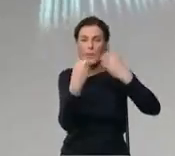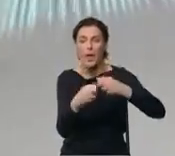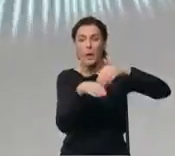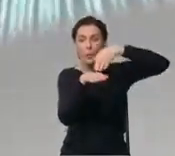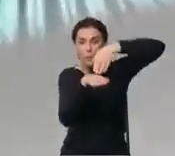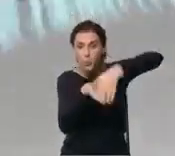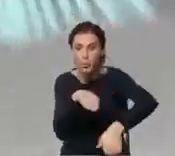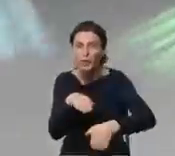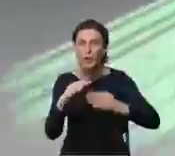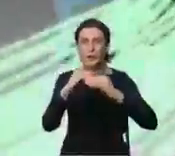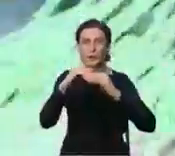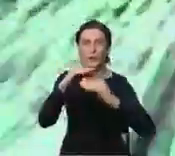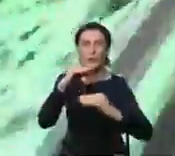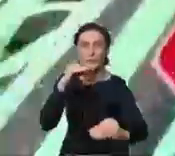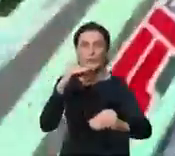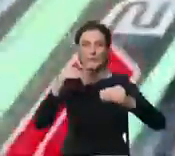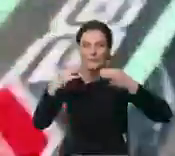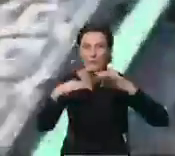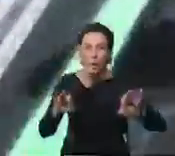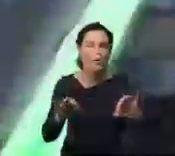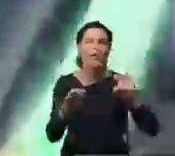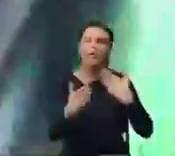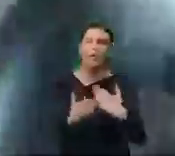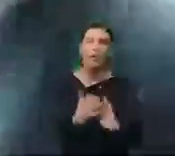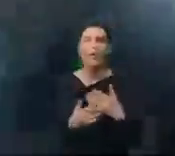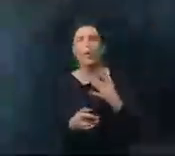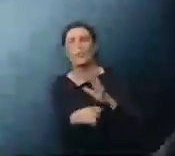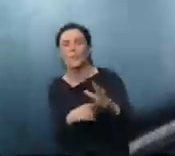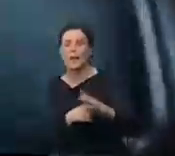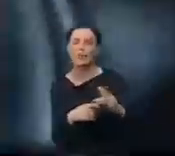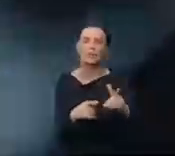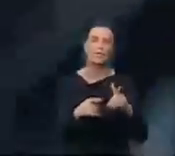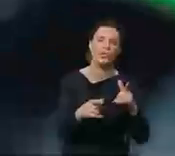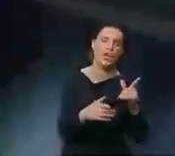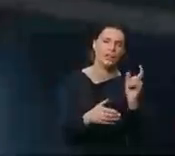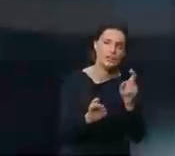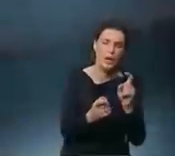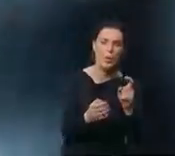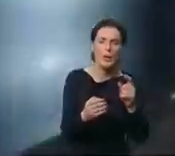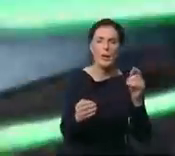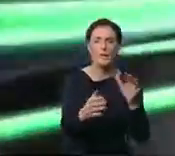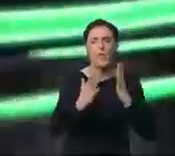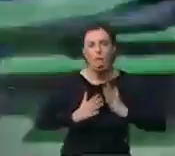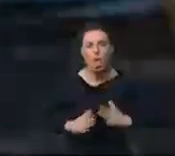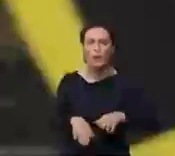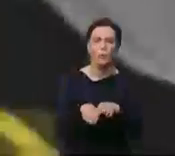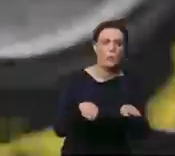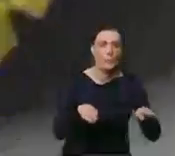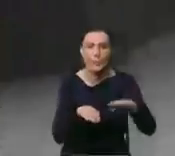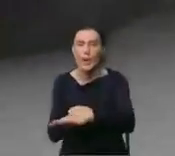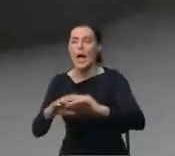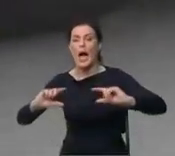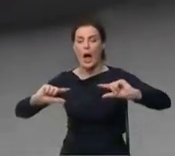około 15-20 na godzinę wolniej przejeżdżamy zakręty, co później się przekłada na większe zużycie